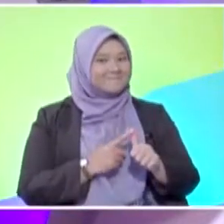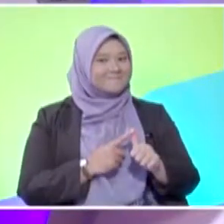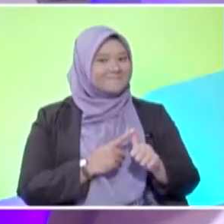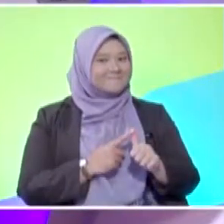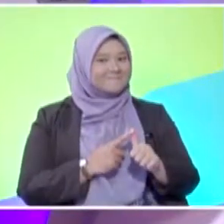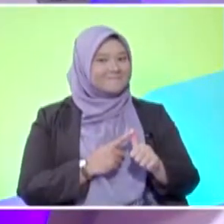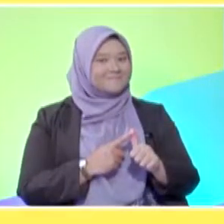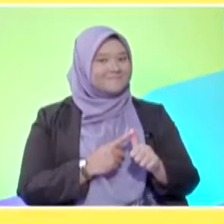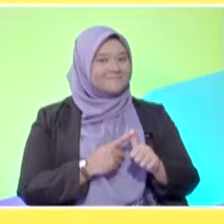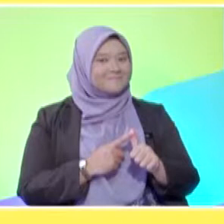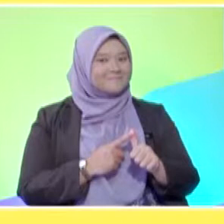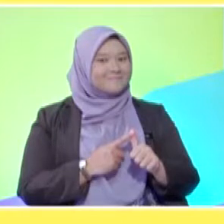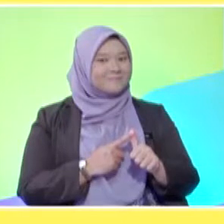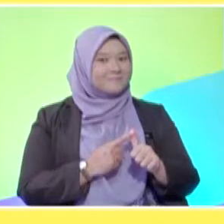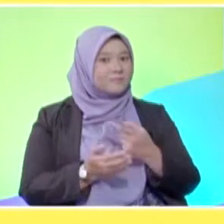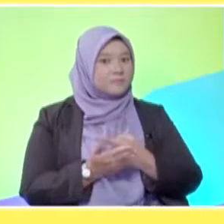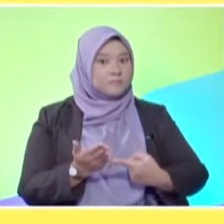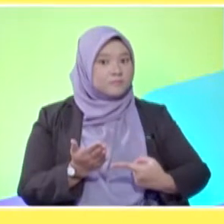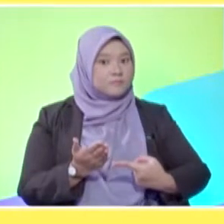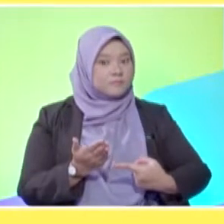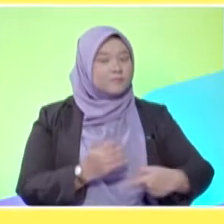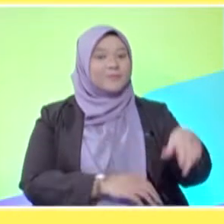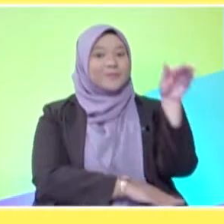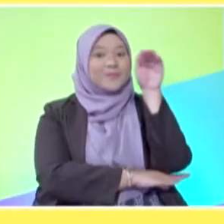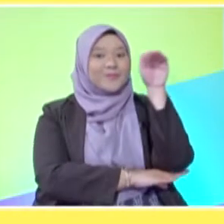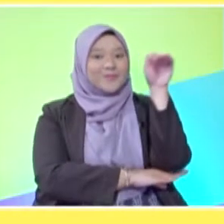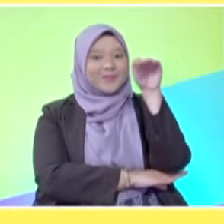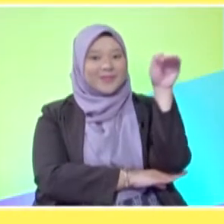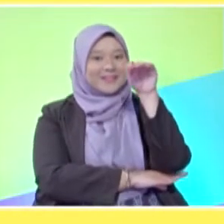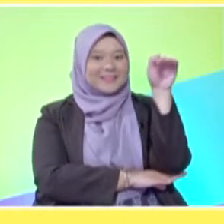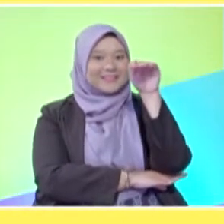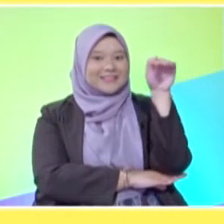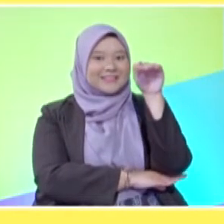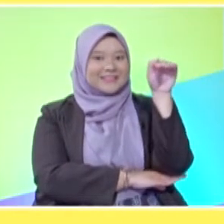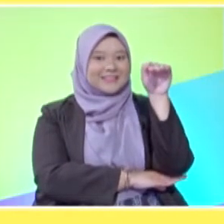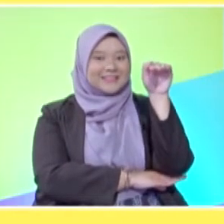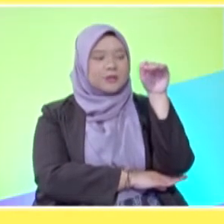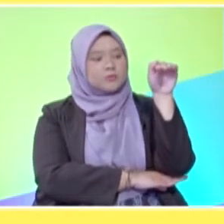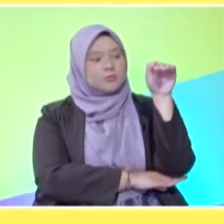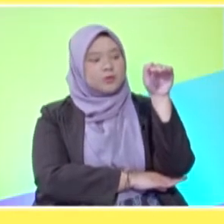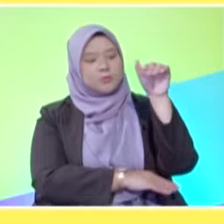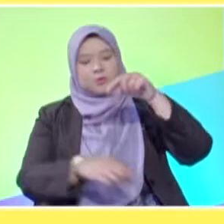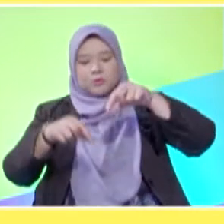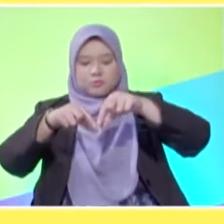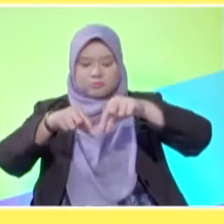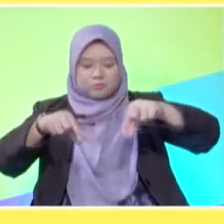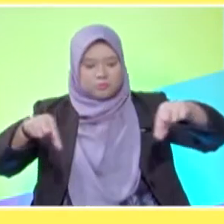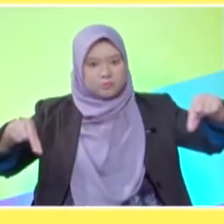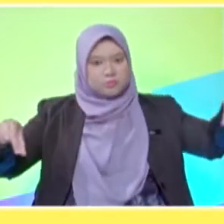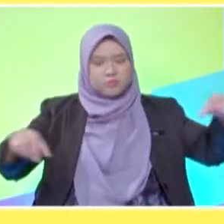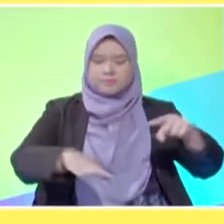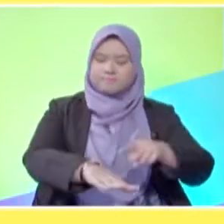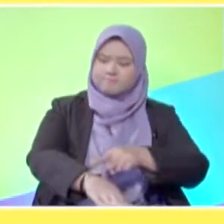ini Udahlah Wulan ikan Azha dari tubuh yang panjang ada ulah yang mematuk